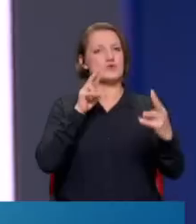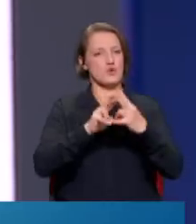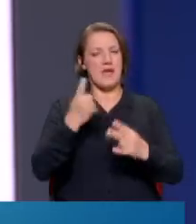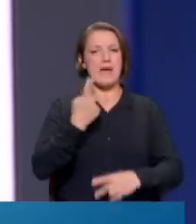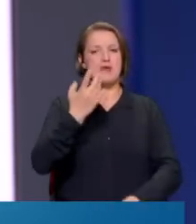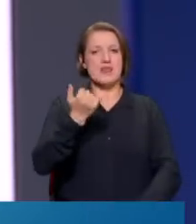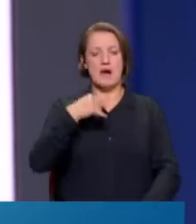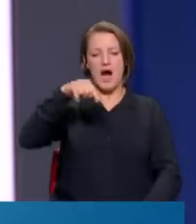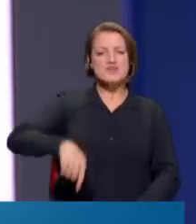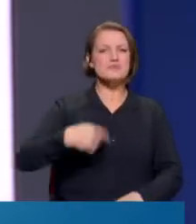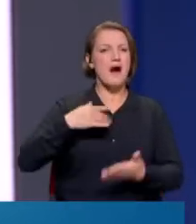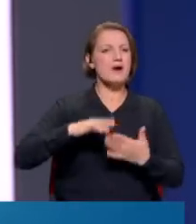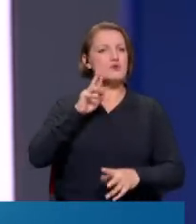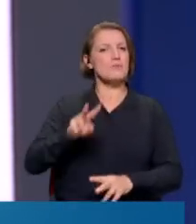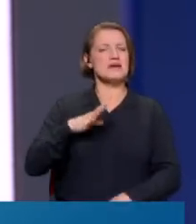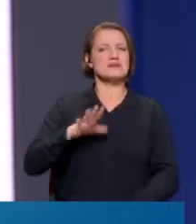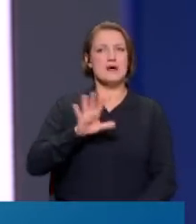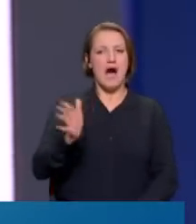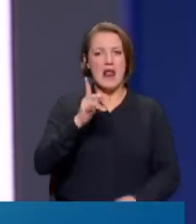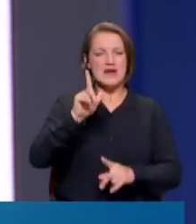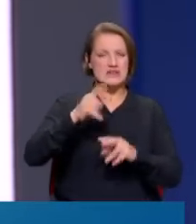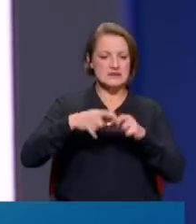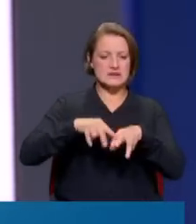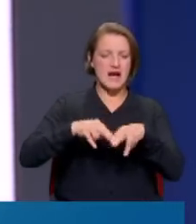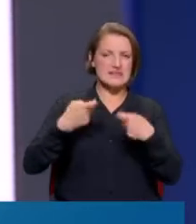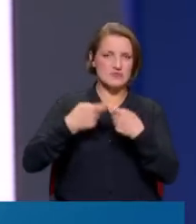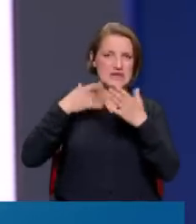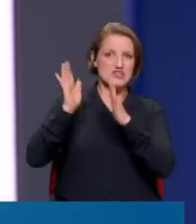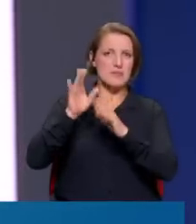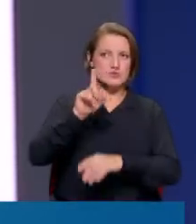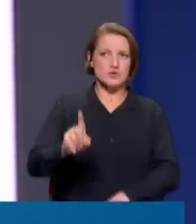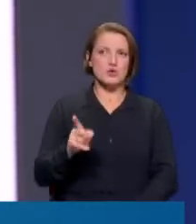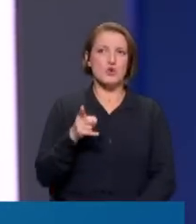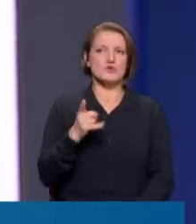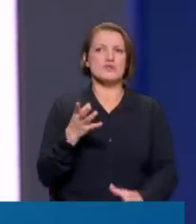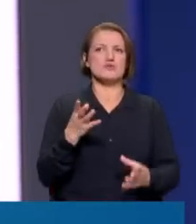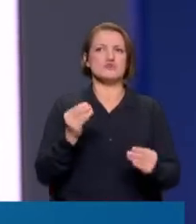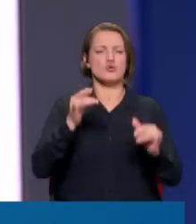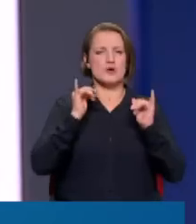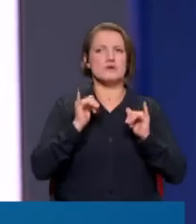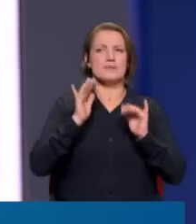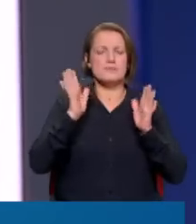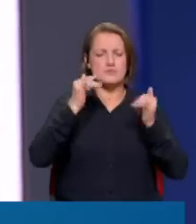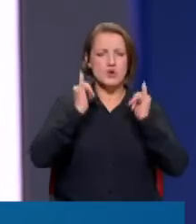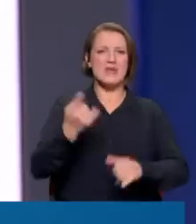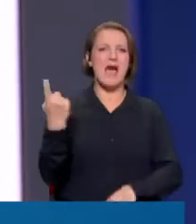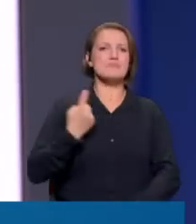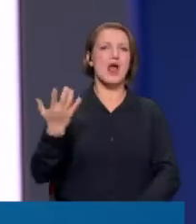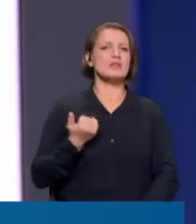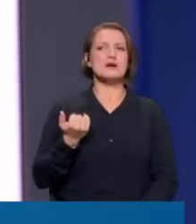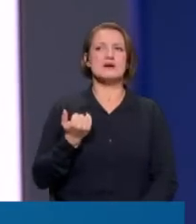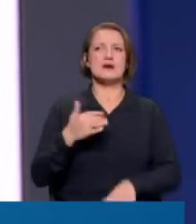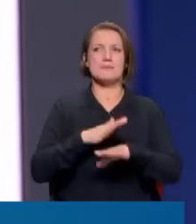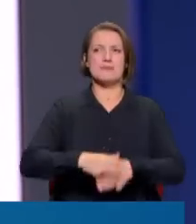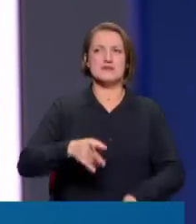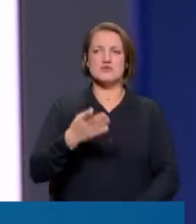O arkadaşı görmek istedim sordum Ona hala Irak'la savaşa gidecek miyiz diye sordum ondan da çok beter bir Emir aldık dedi nedir Emir dedim